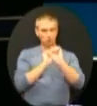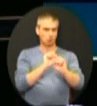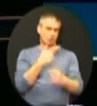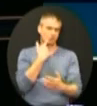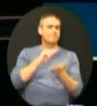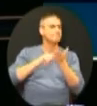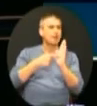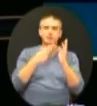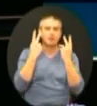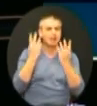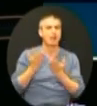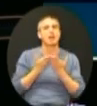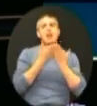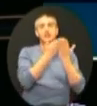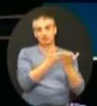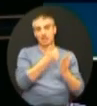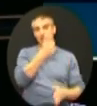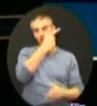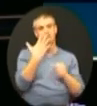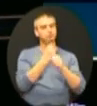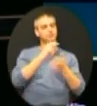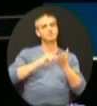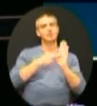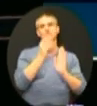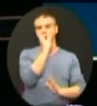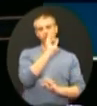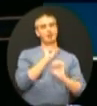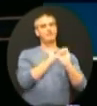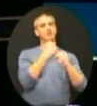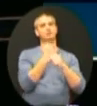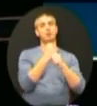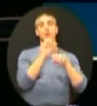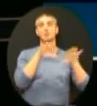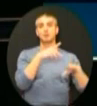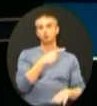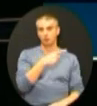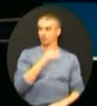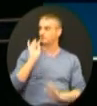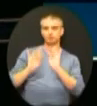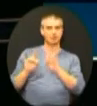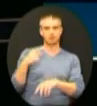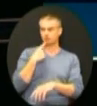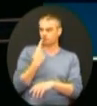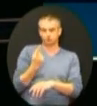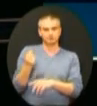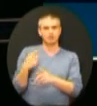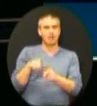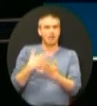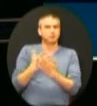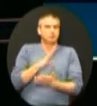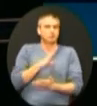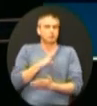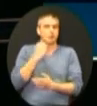הצה טוענים שמטרתה העיקרית לסייע לשר להגשים את מדיניותו ולחזק את פעולות הממשלה המתנגדים טוענים מדובר בהצעה